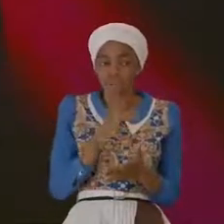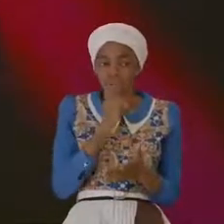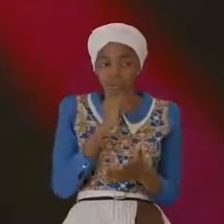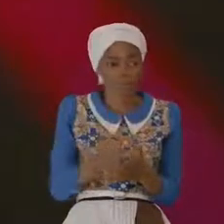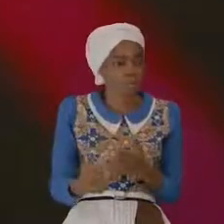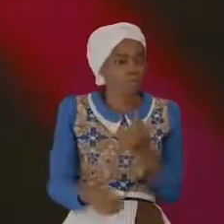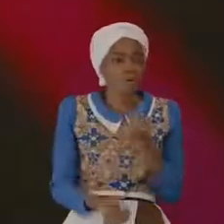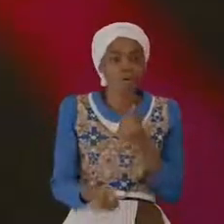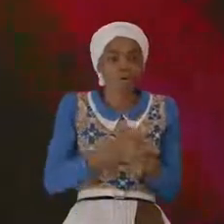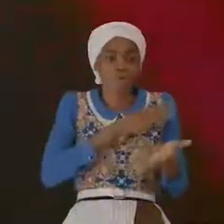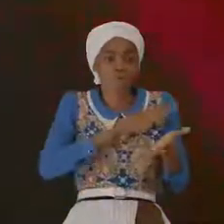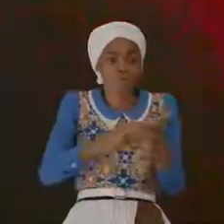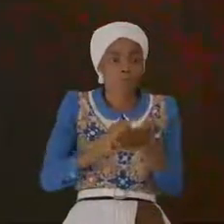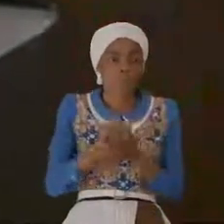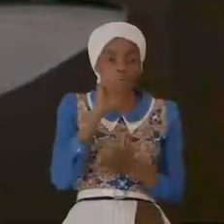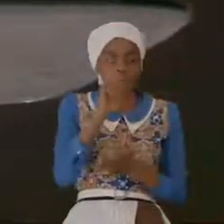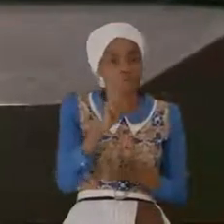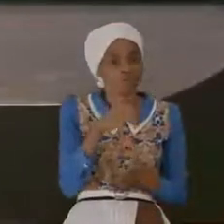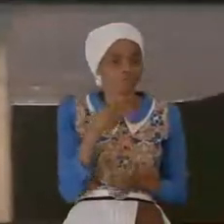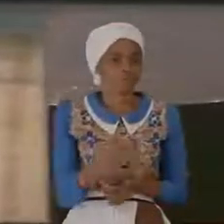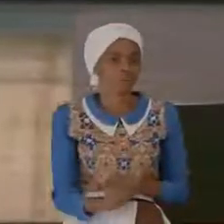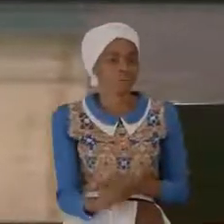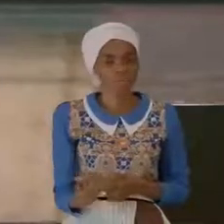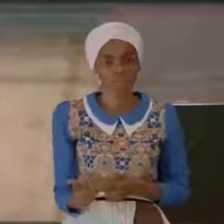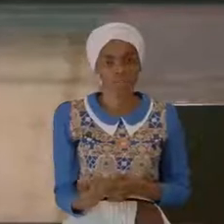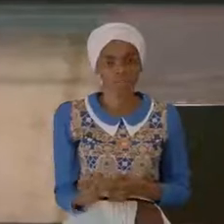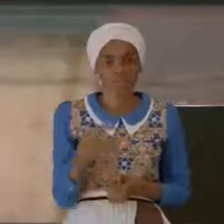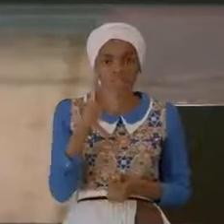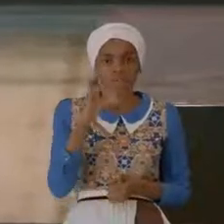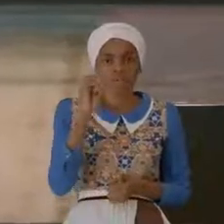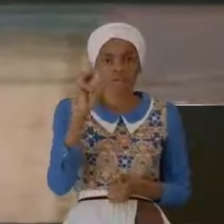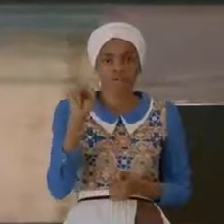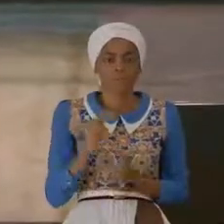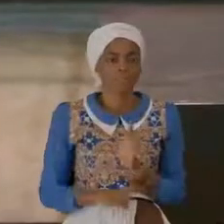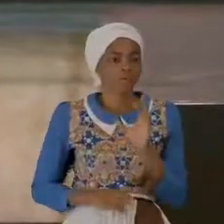vous ne soyez détruits les uns par les autres. »